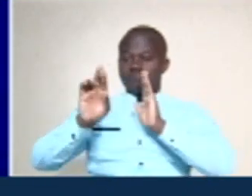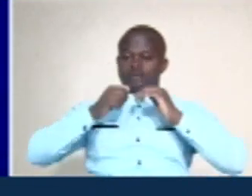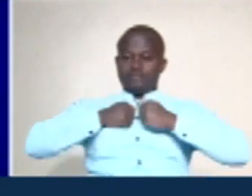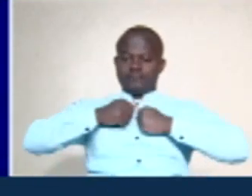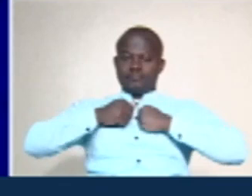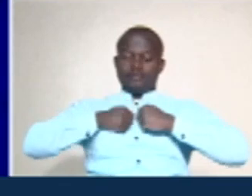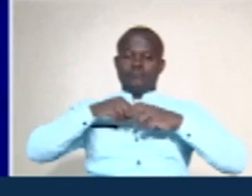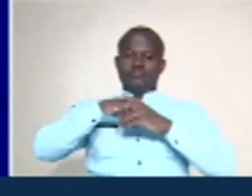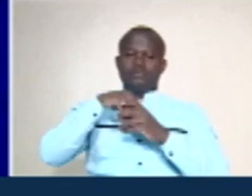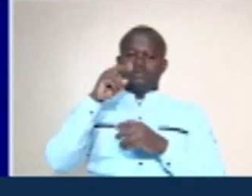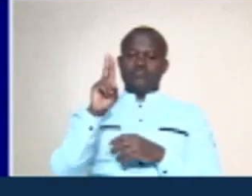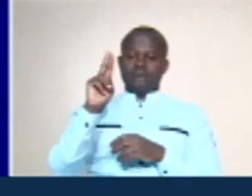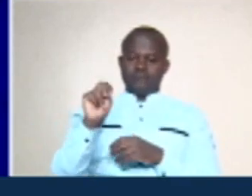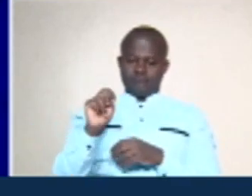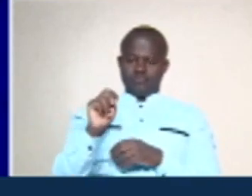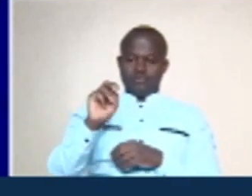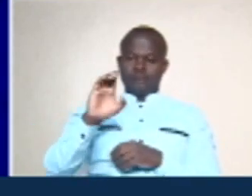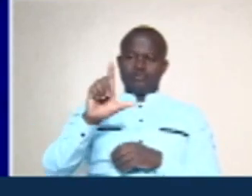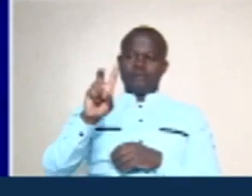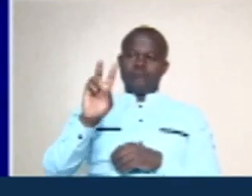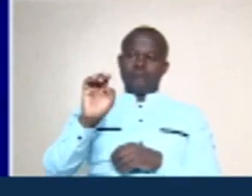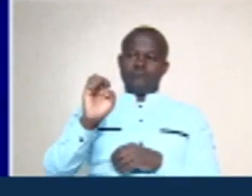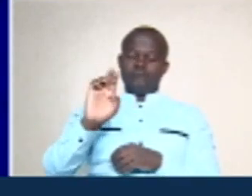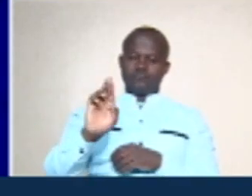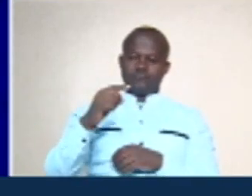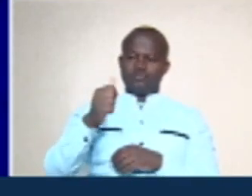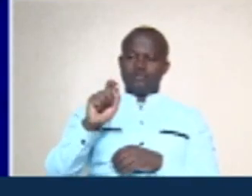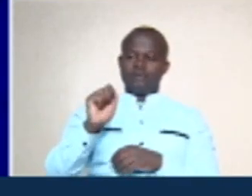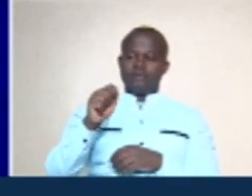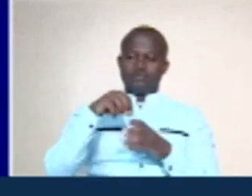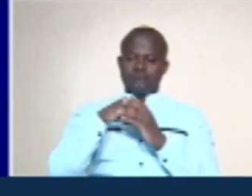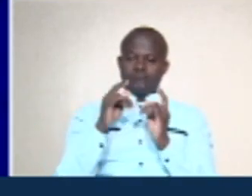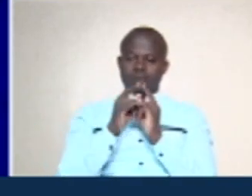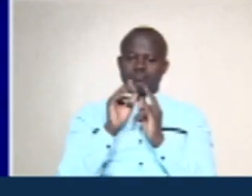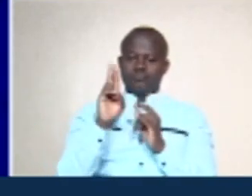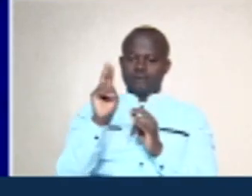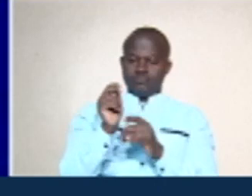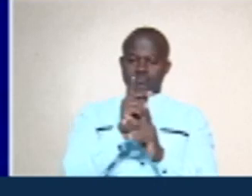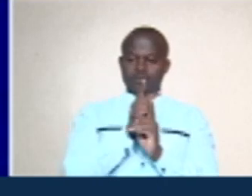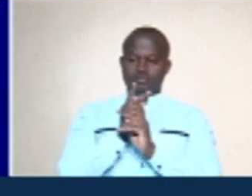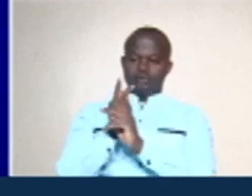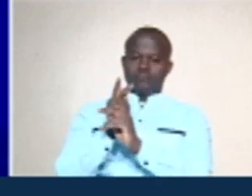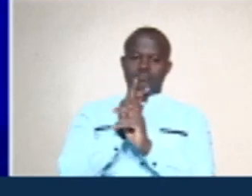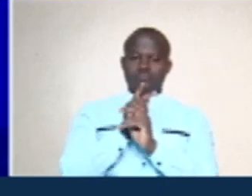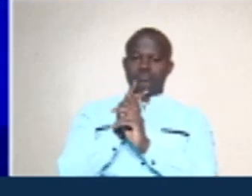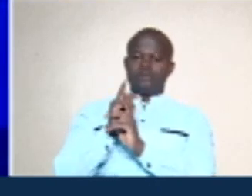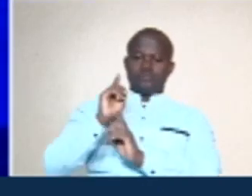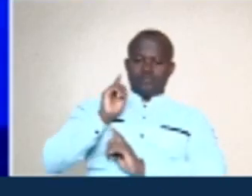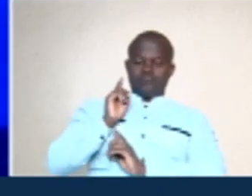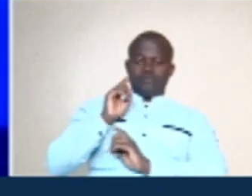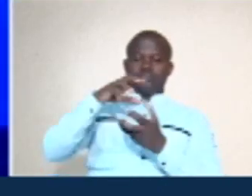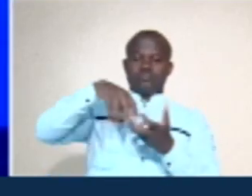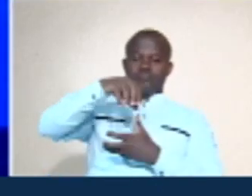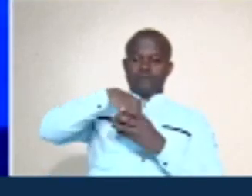Rwanda muri Loni Claver Gatete mu nama y'akanama Karoni kigaga ku bibazo by'umutekano muke mu burasirazuba